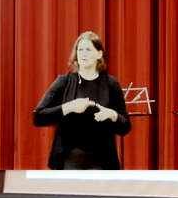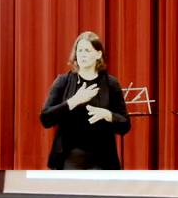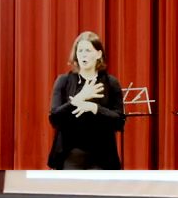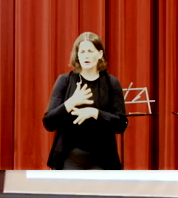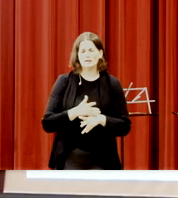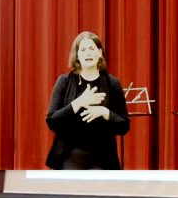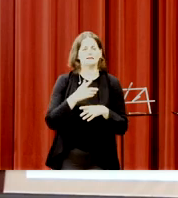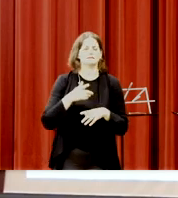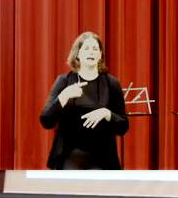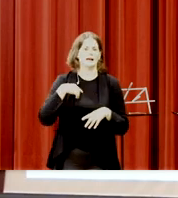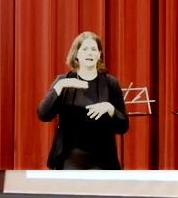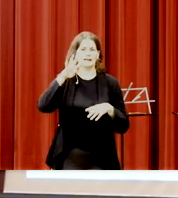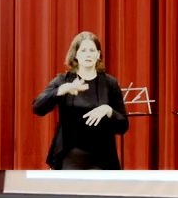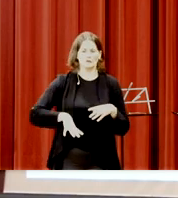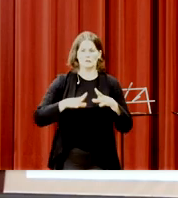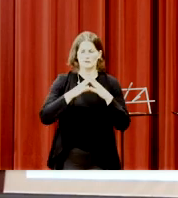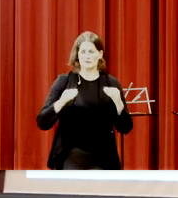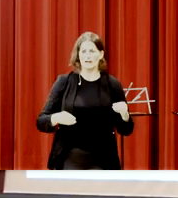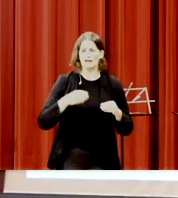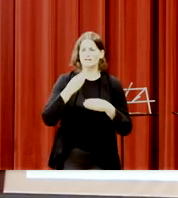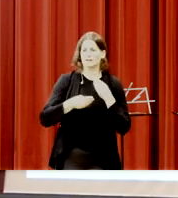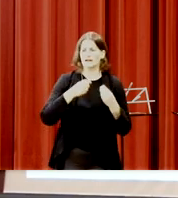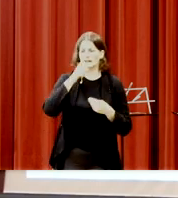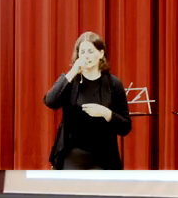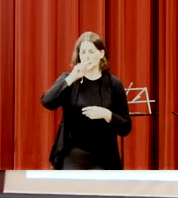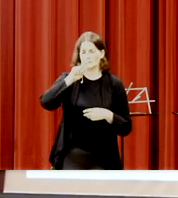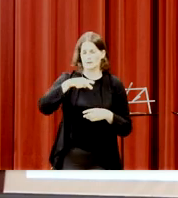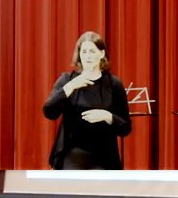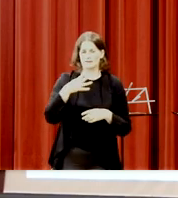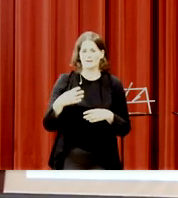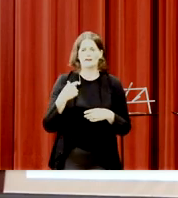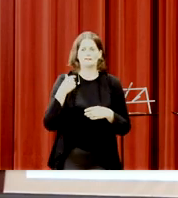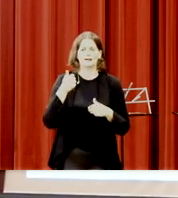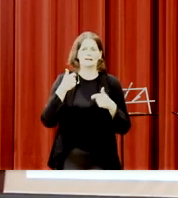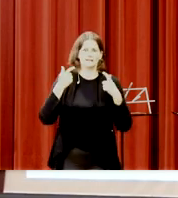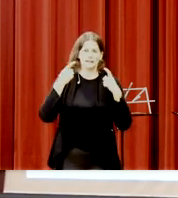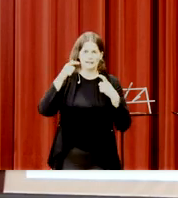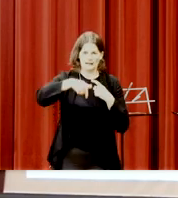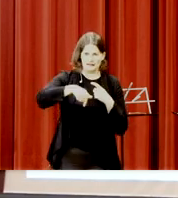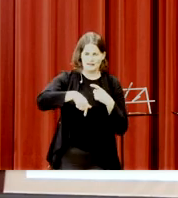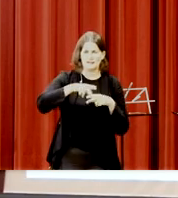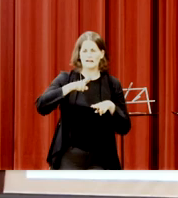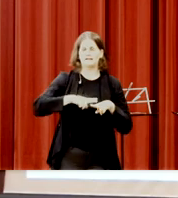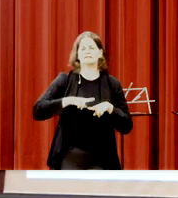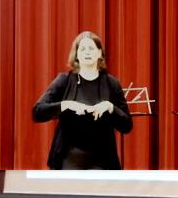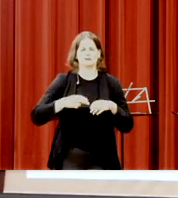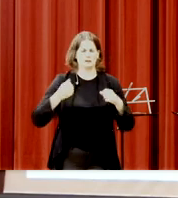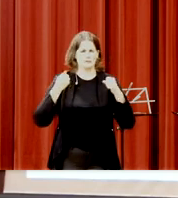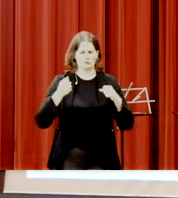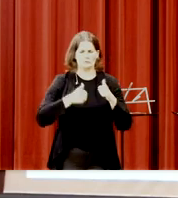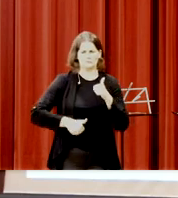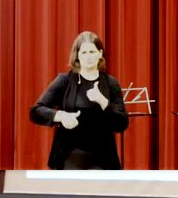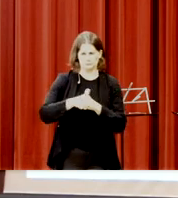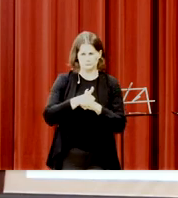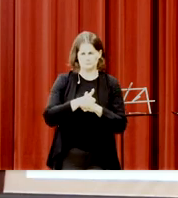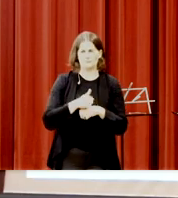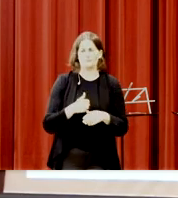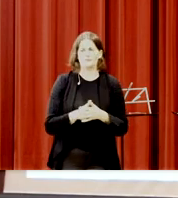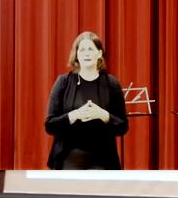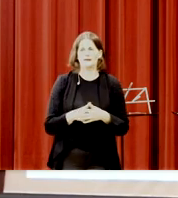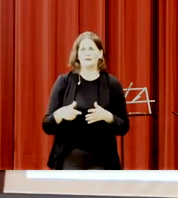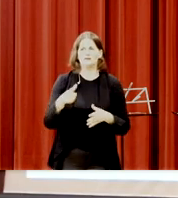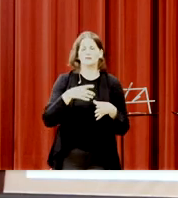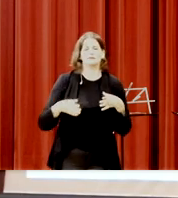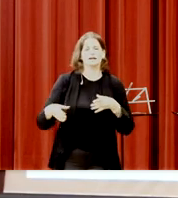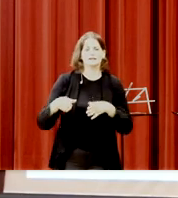la primera vegada que tots els esports col·lectius se fan a la mateixa anella olímpica, per tant agrair el suport tant del Nàstic